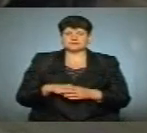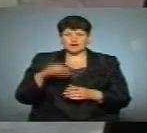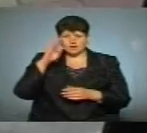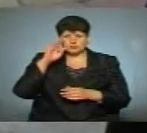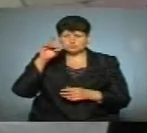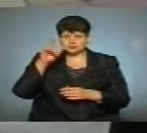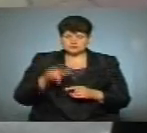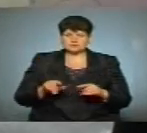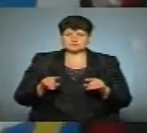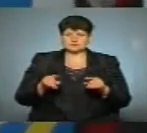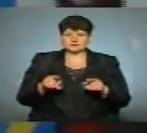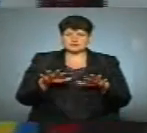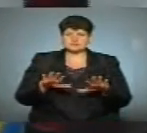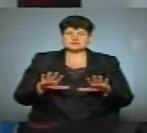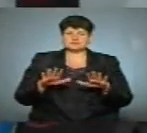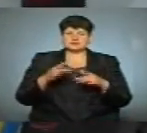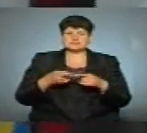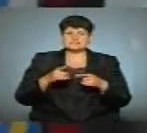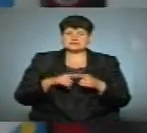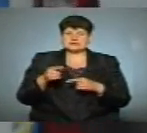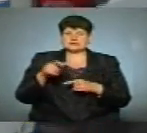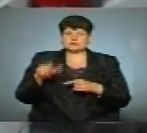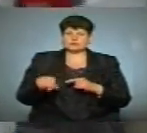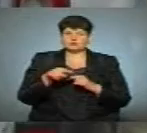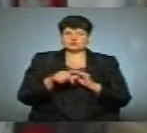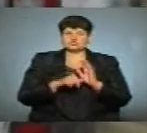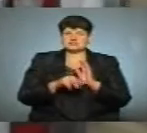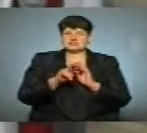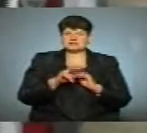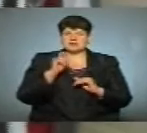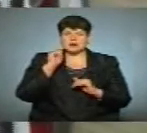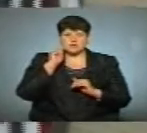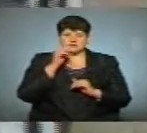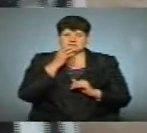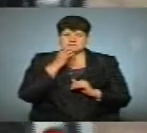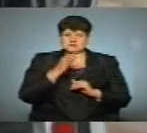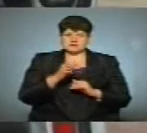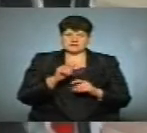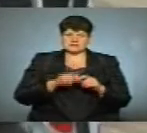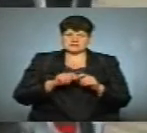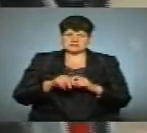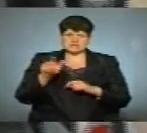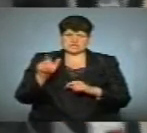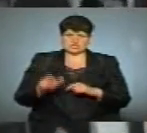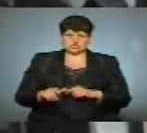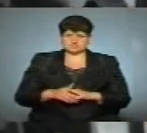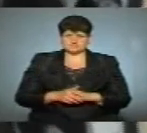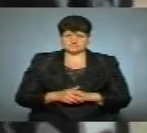Підозрюваного поліцейські затримали на місці події. Це тернополянин, йому 62 роки, розповіла слідча Андріана Слободян.